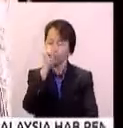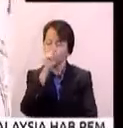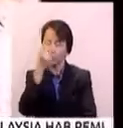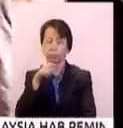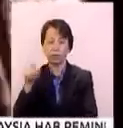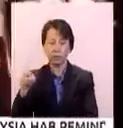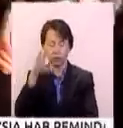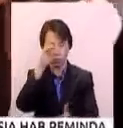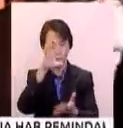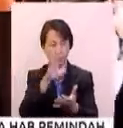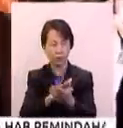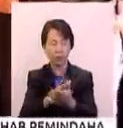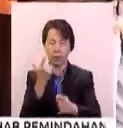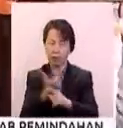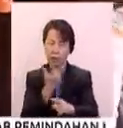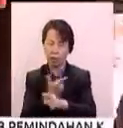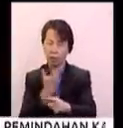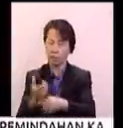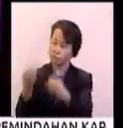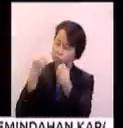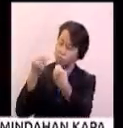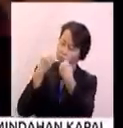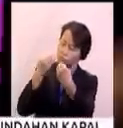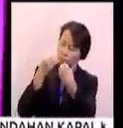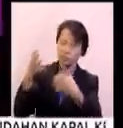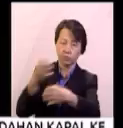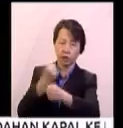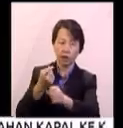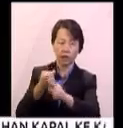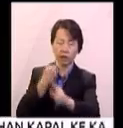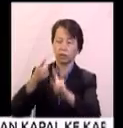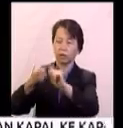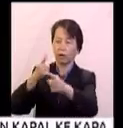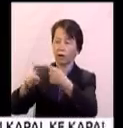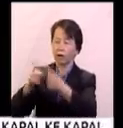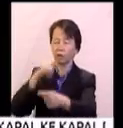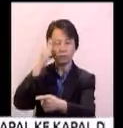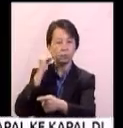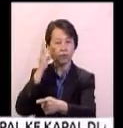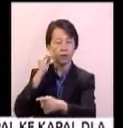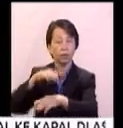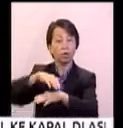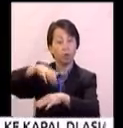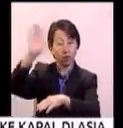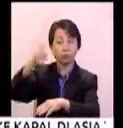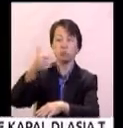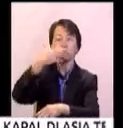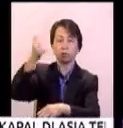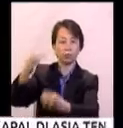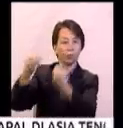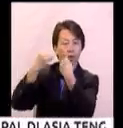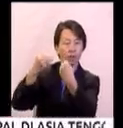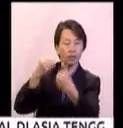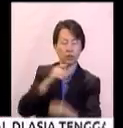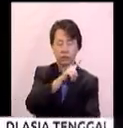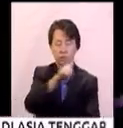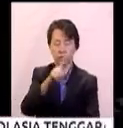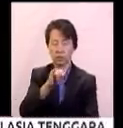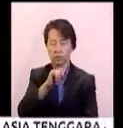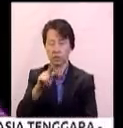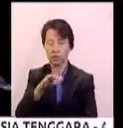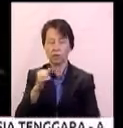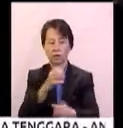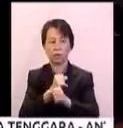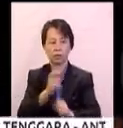dia mempercayai latihan dan ajaran yang diperolehi dari rakan yang berpengalaman lebih berharga. Zizan juga baru sahaja